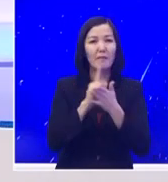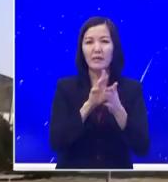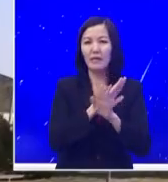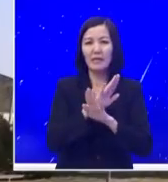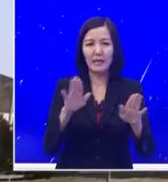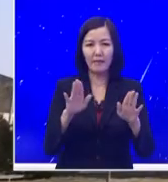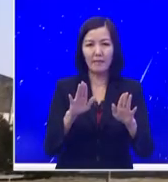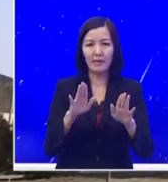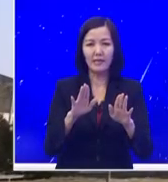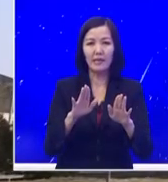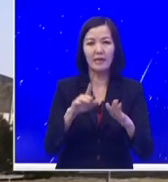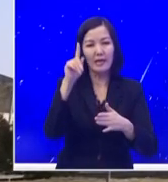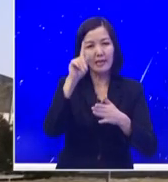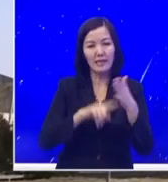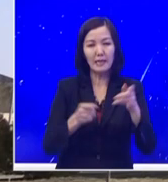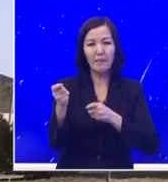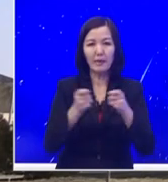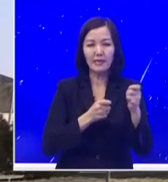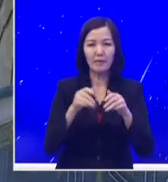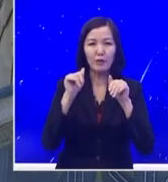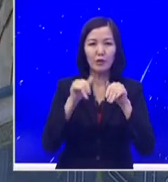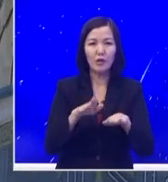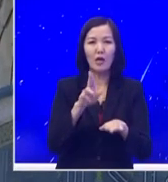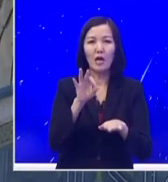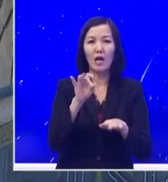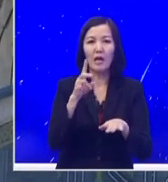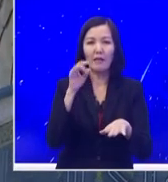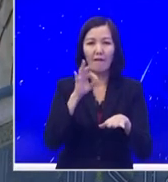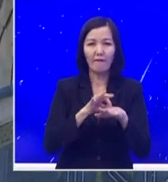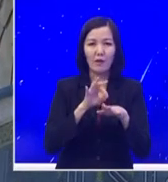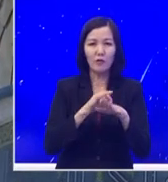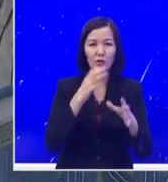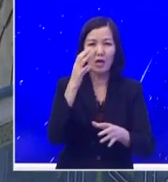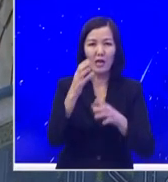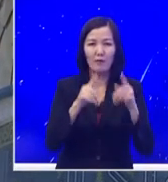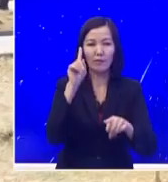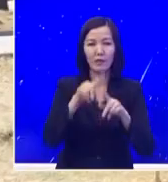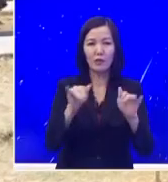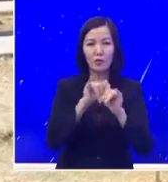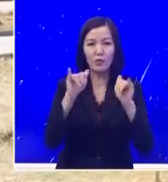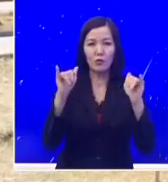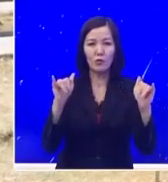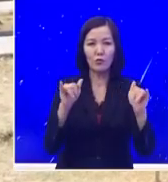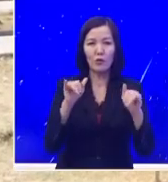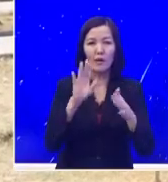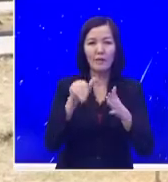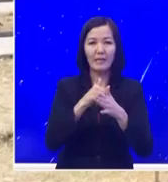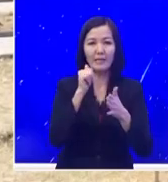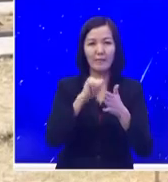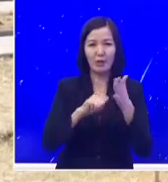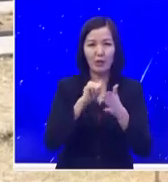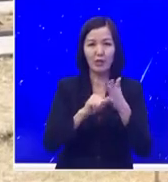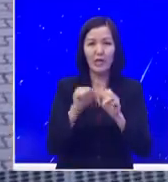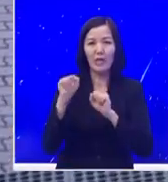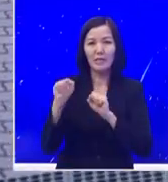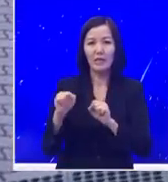Қазақстан мұсылмандары діни басқармасының мұндай ұйғарымына коронавирустың әлем бойынша тез өршуі себеп. Мәлімдемеде сақтық